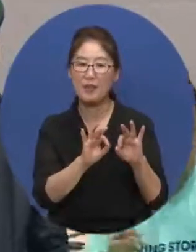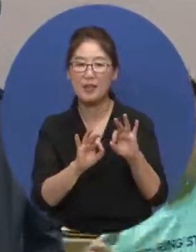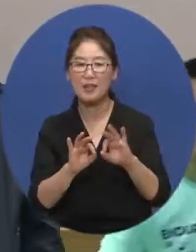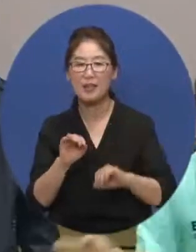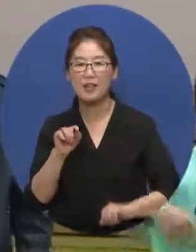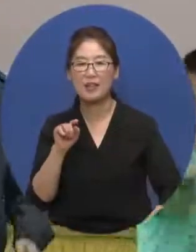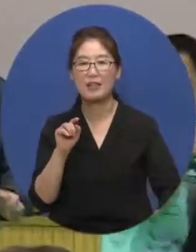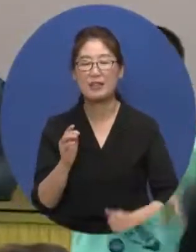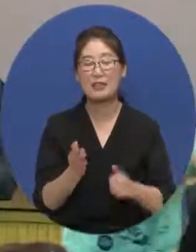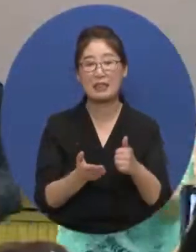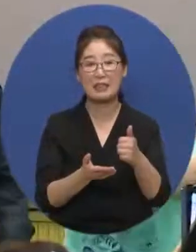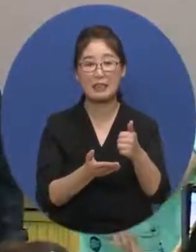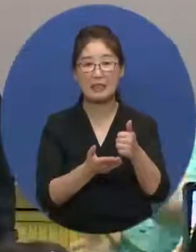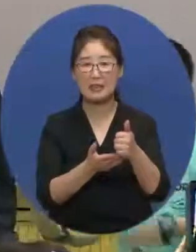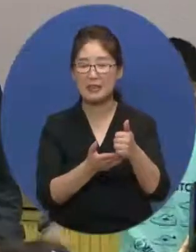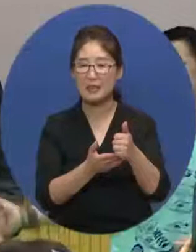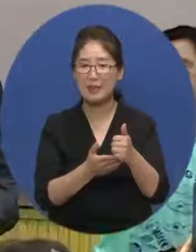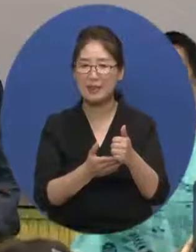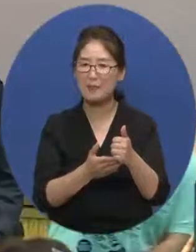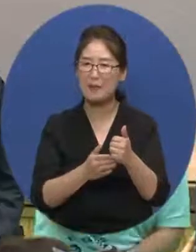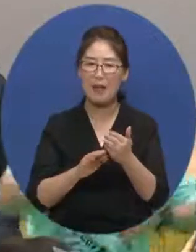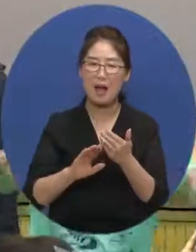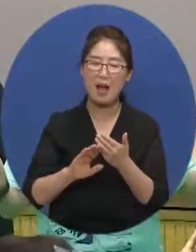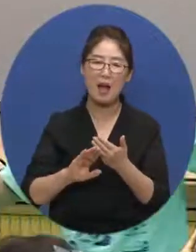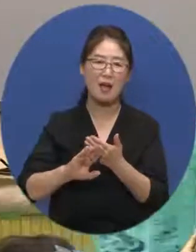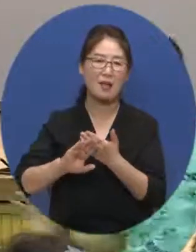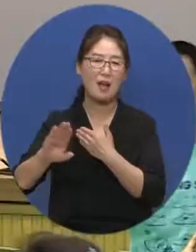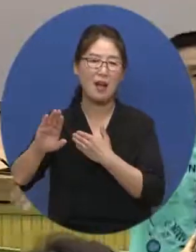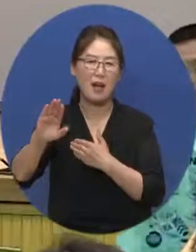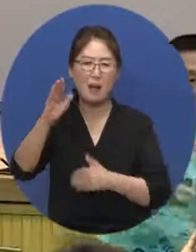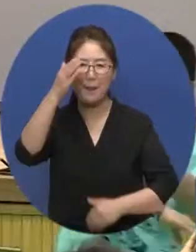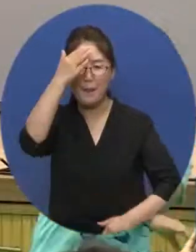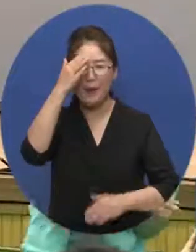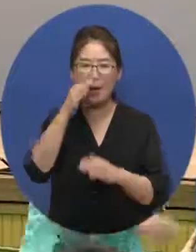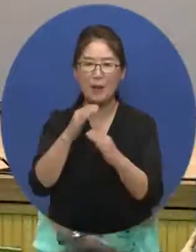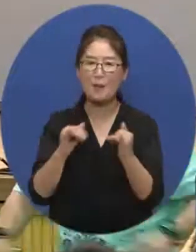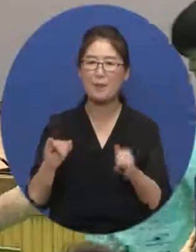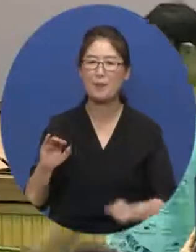님이 아닌 남이 된다고.